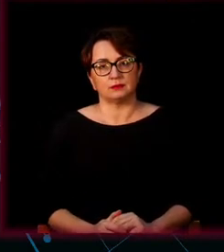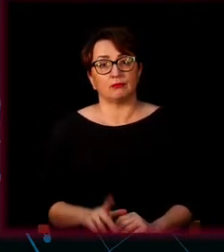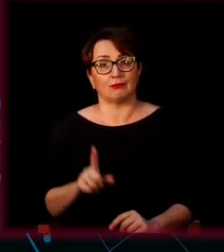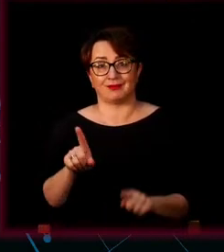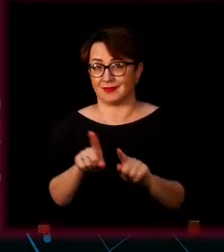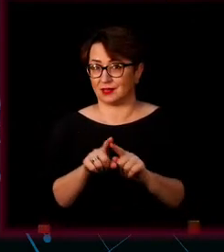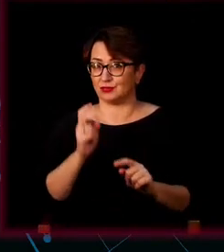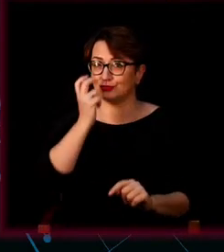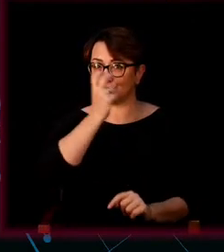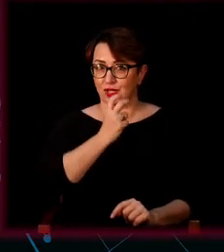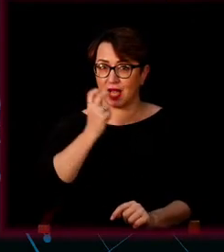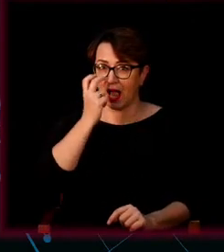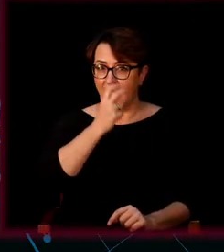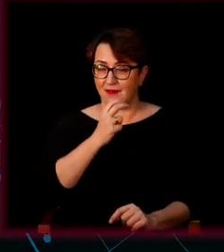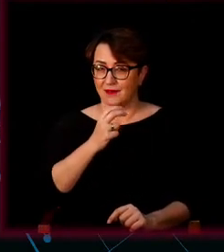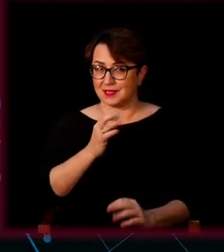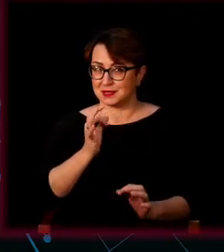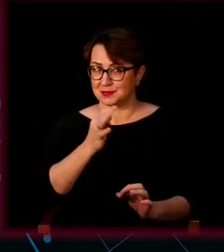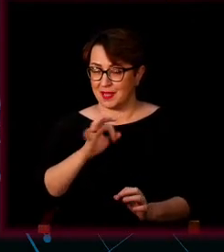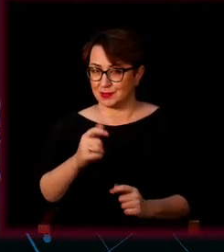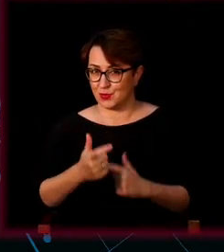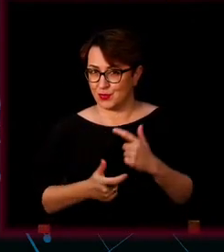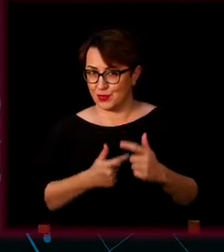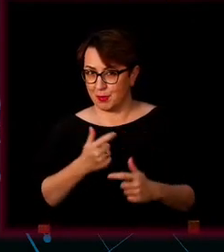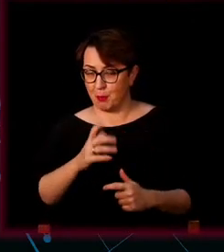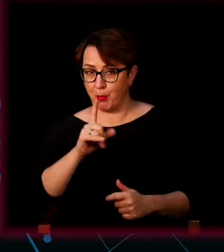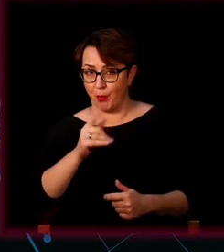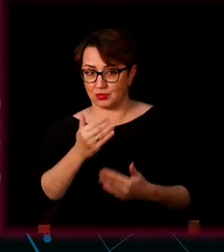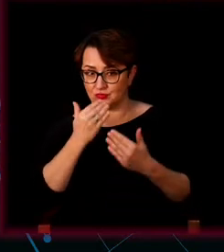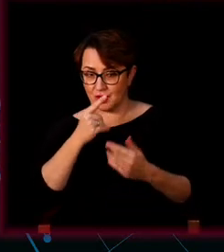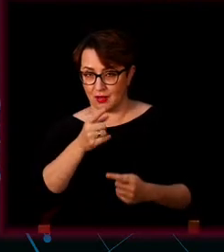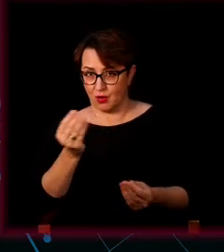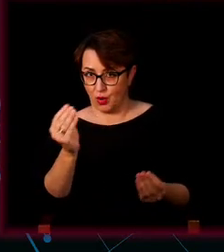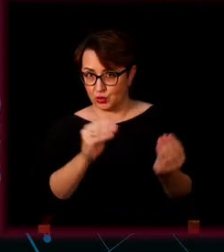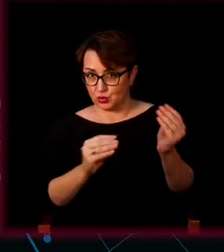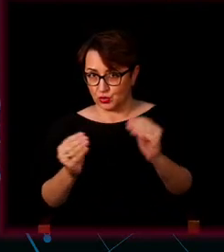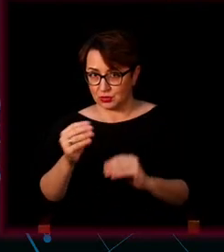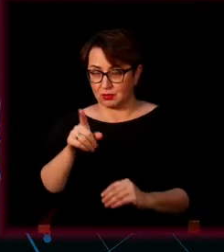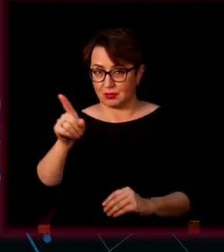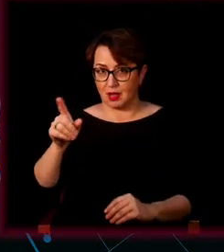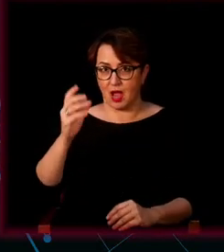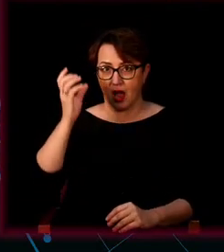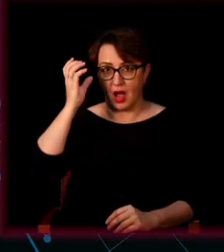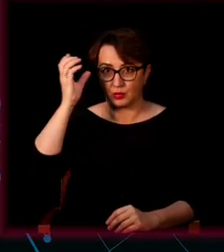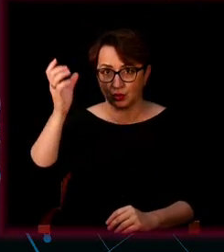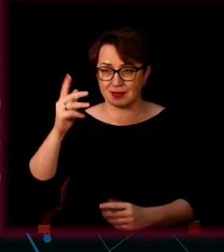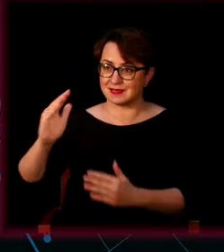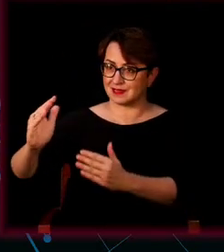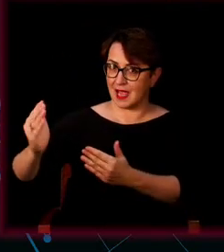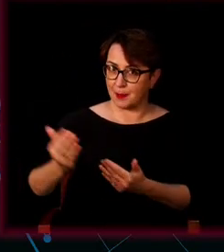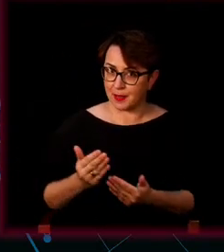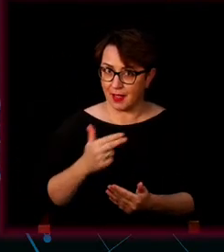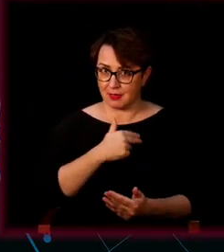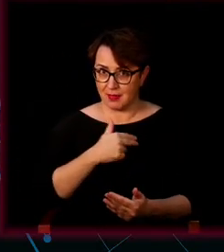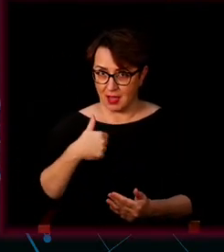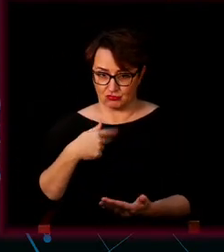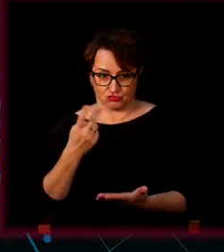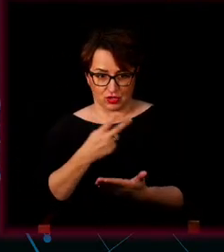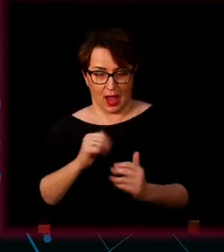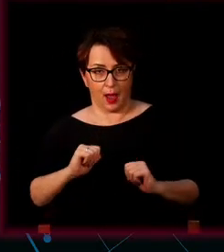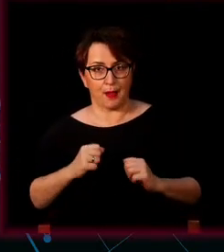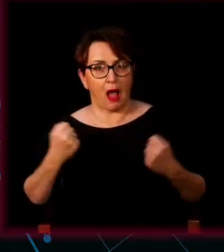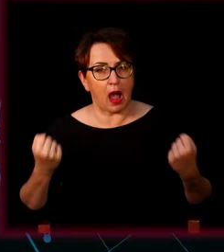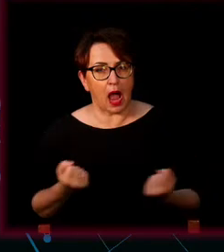ale też jest bardzo ciekawym zabiegiem, bo za pomocą takiej, a nie innej konstrukcji Le Guin w pewnym sensie zaprasza nas jako czytelników, żeby się